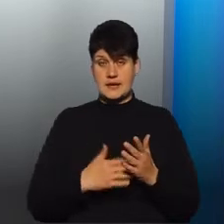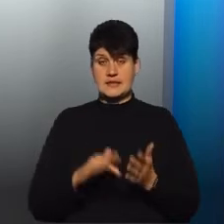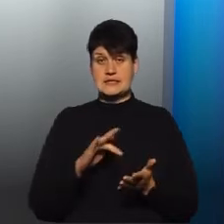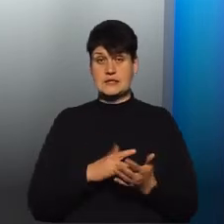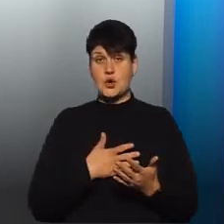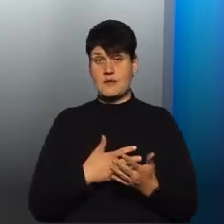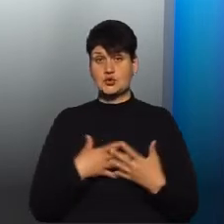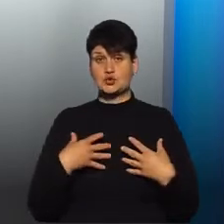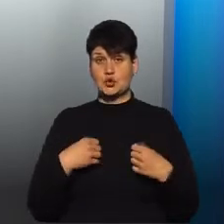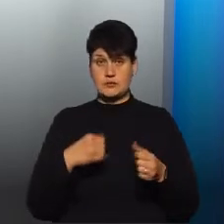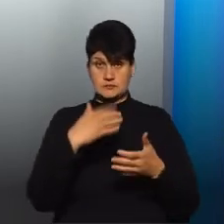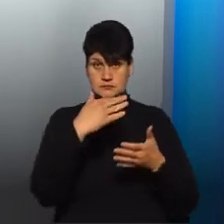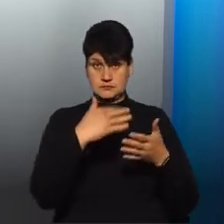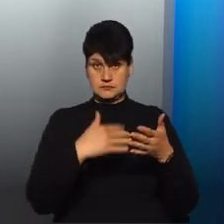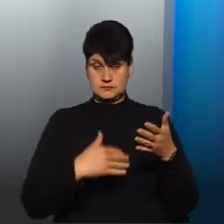оприлюднив, що